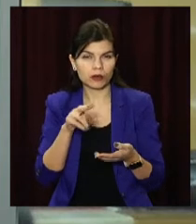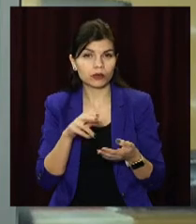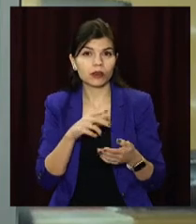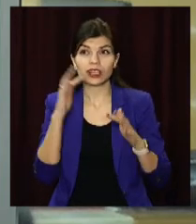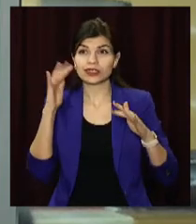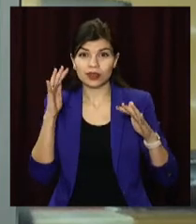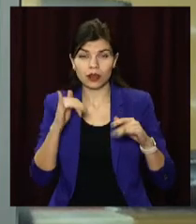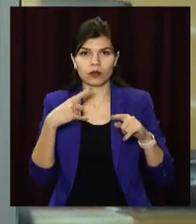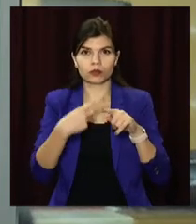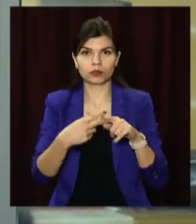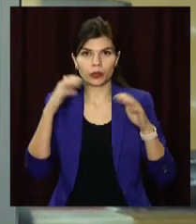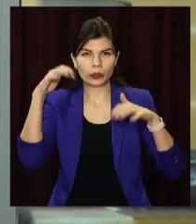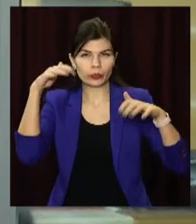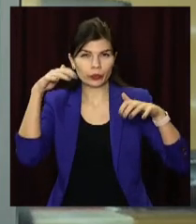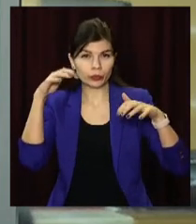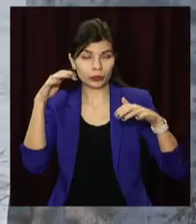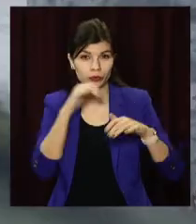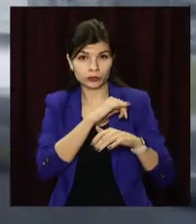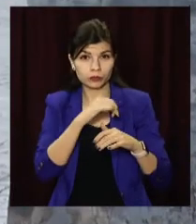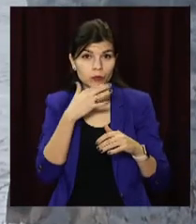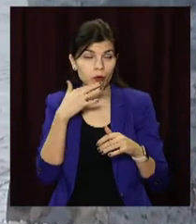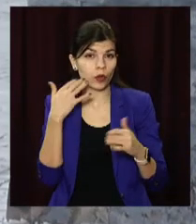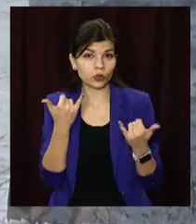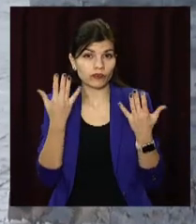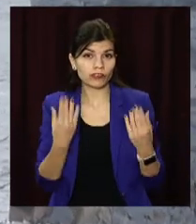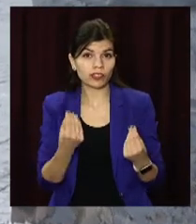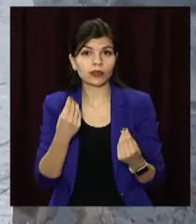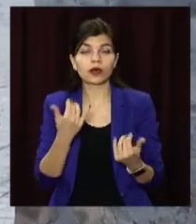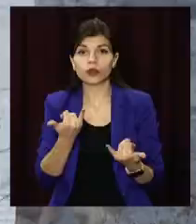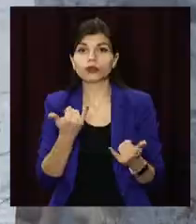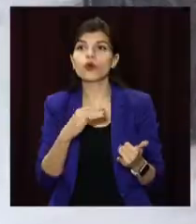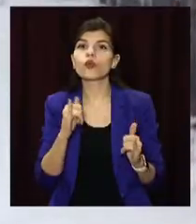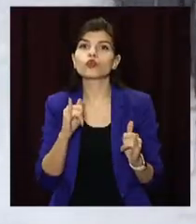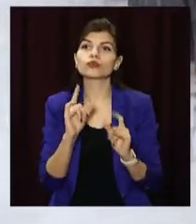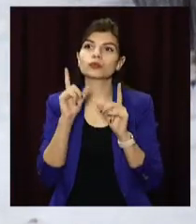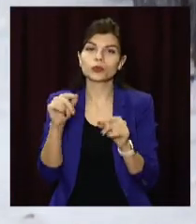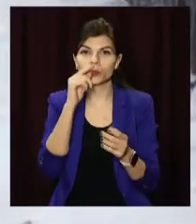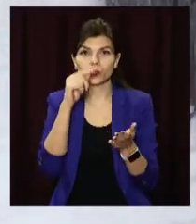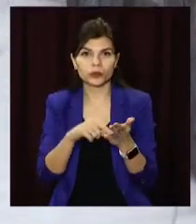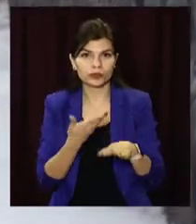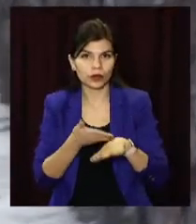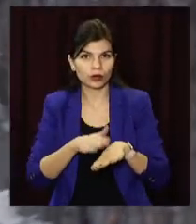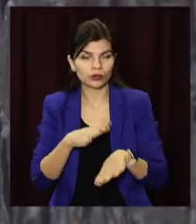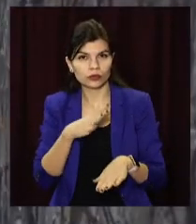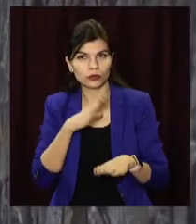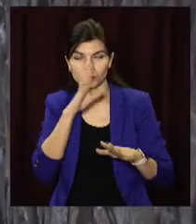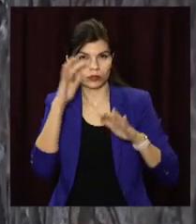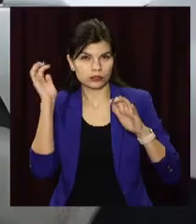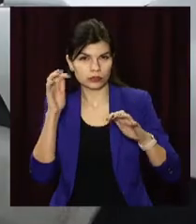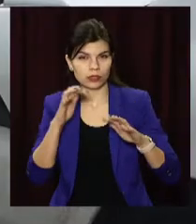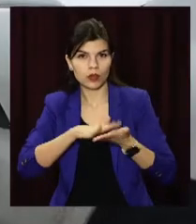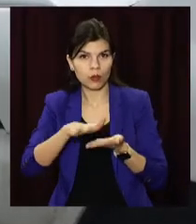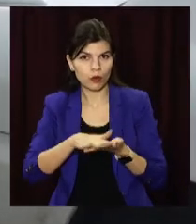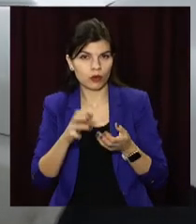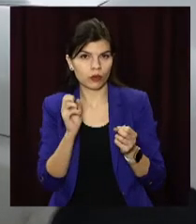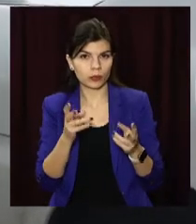прийшли інші опади. Погодні умови містян не радують. Кажуть, дістатися кудись сьогодні було дуже важко. Несприятливі прогнози і на другу половину